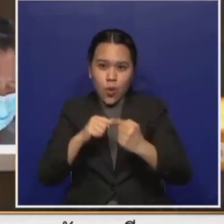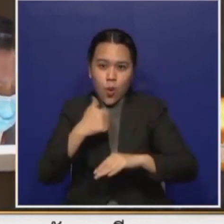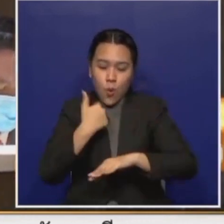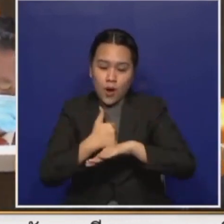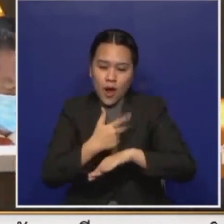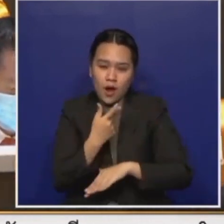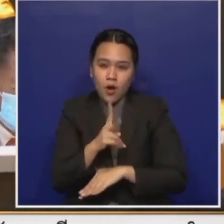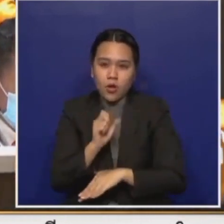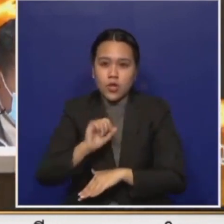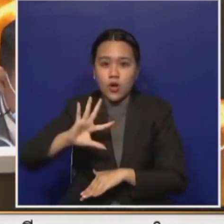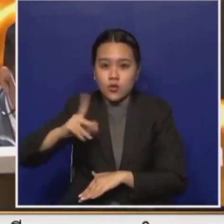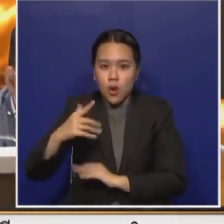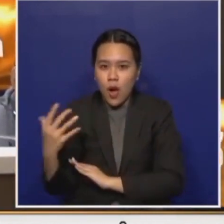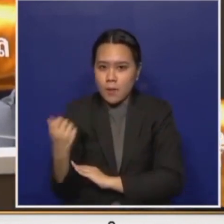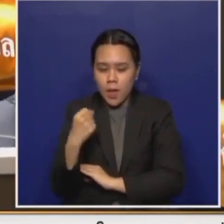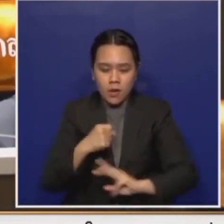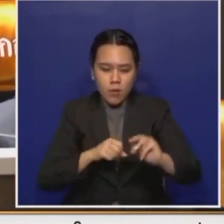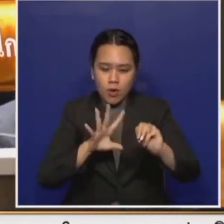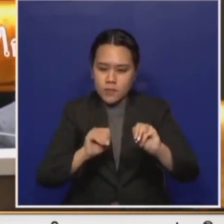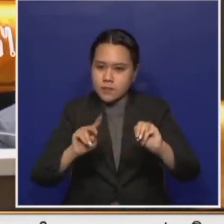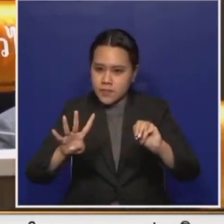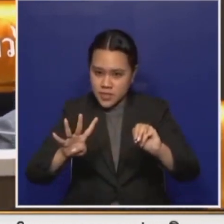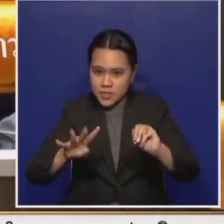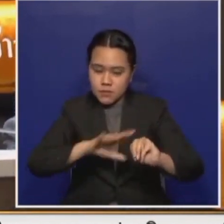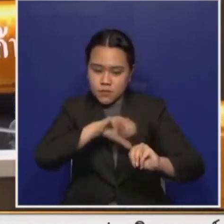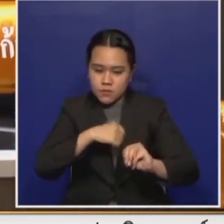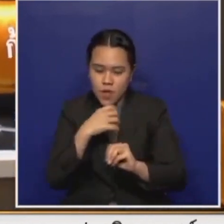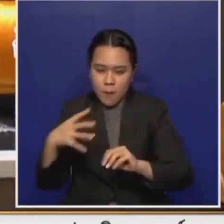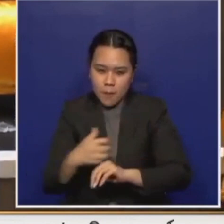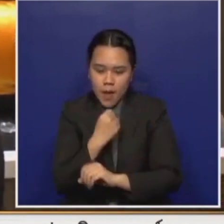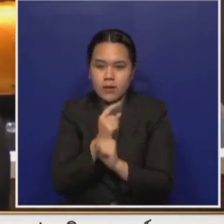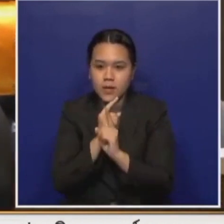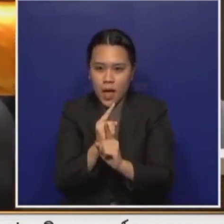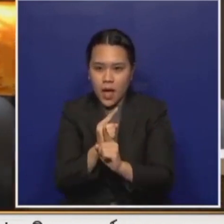ใช้อำนาจตามโมรดตงหมทำหน้าที่เป็นฝายสอปหได้